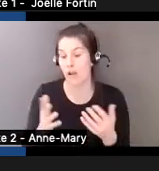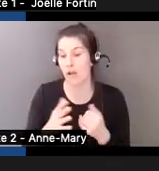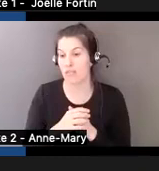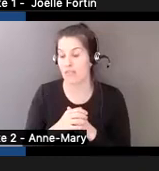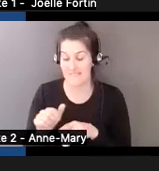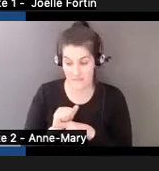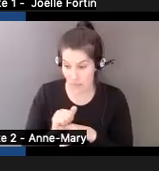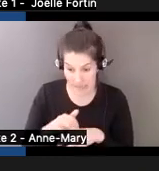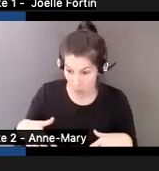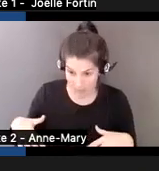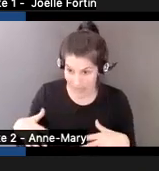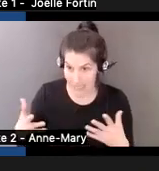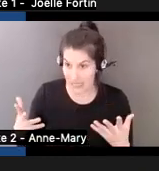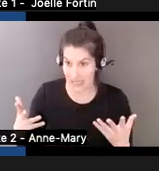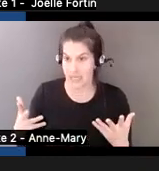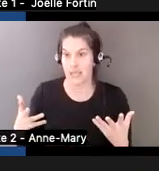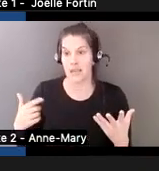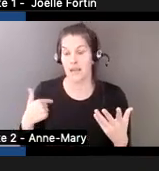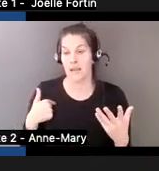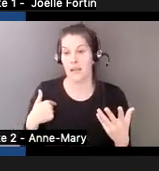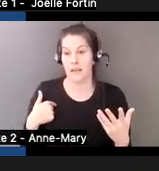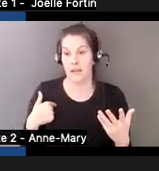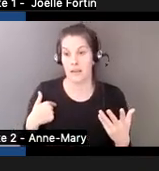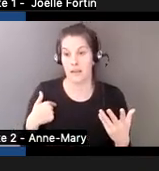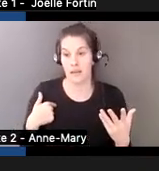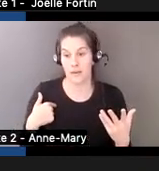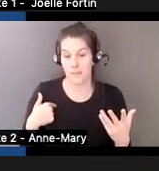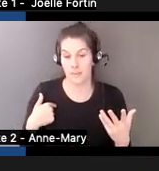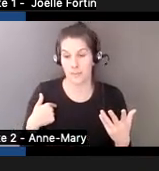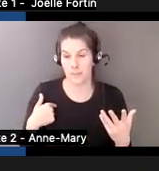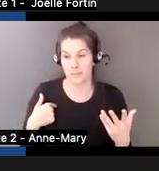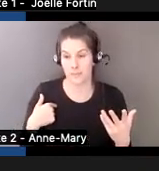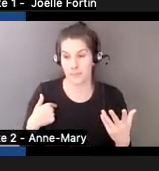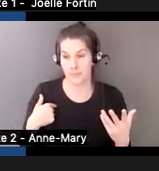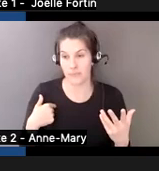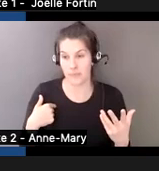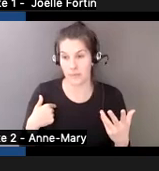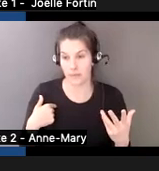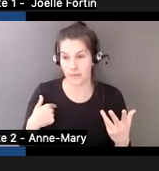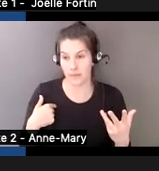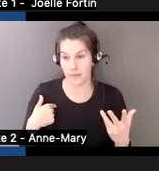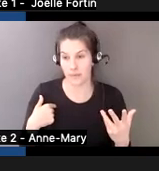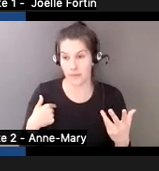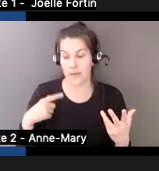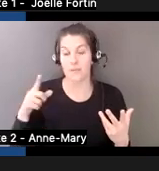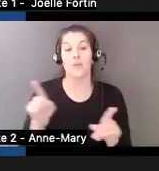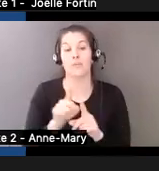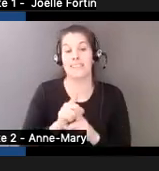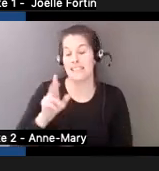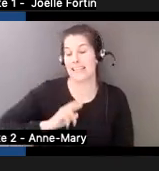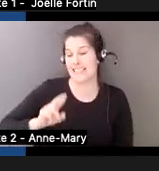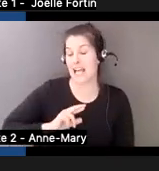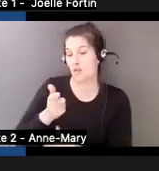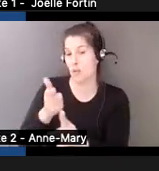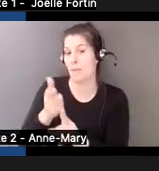formés. Moi, j'ai un PowerPoint pour les résidences qui, eux, deviennent autonomes et sont capables de former les autres. Est-ce que ça répondait à votre